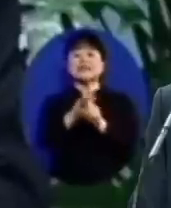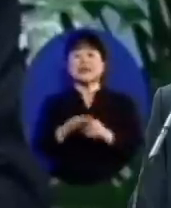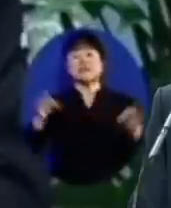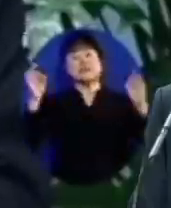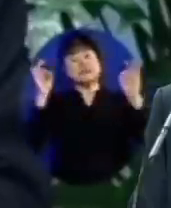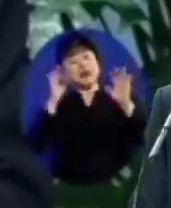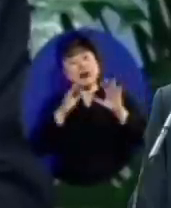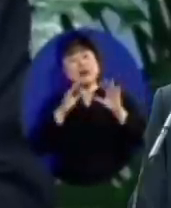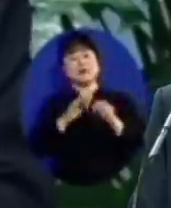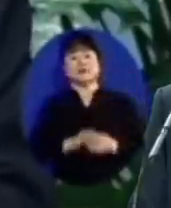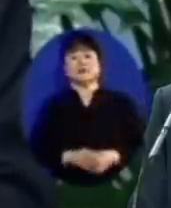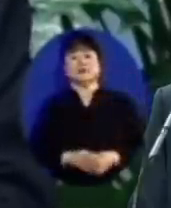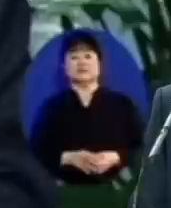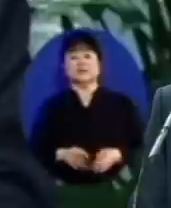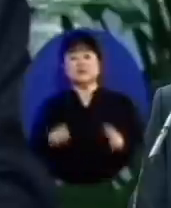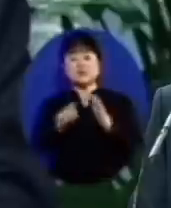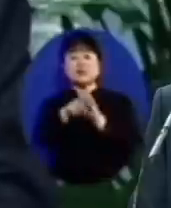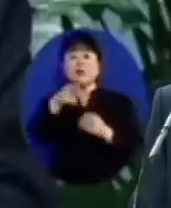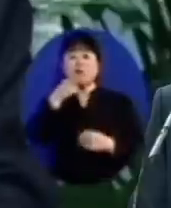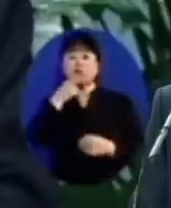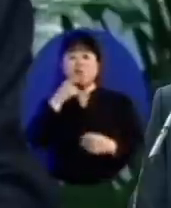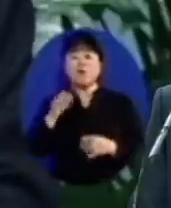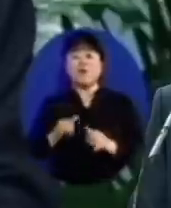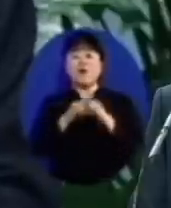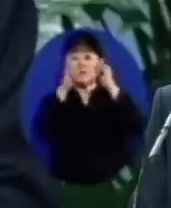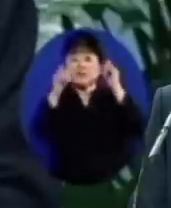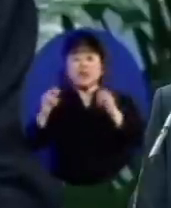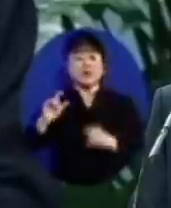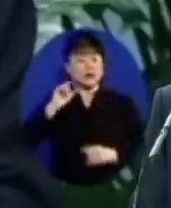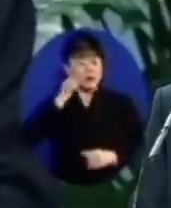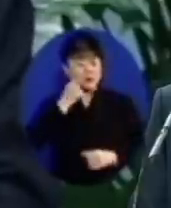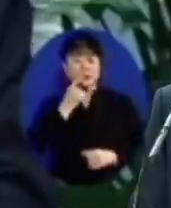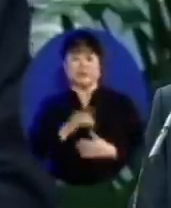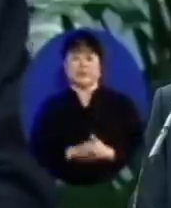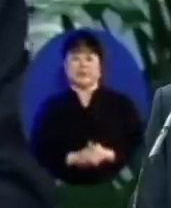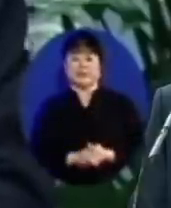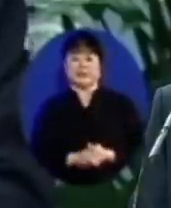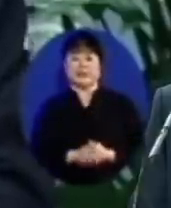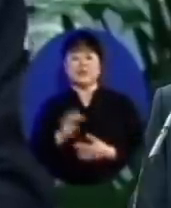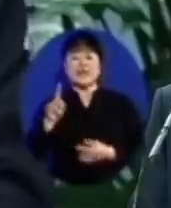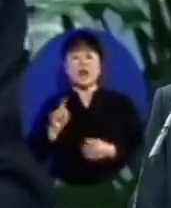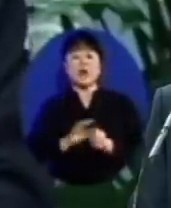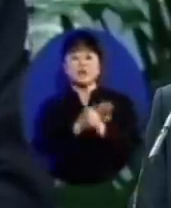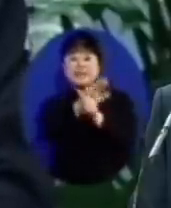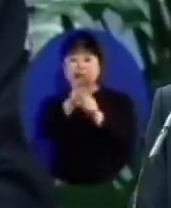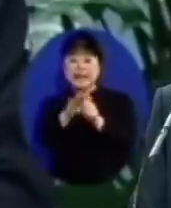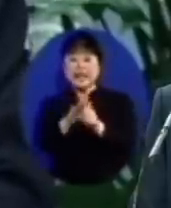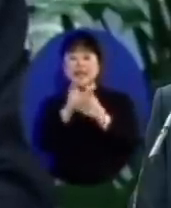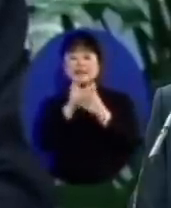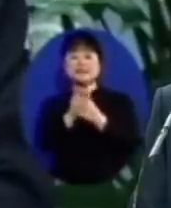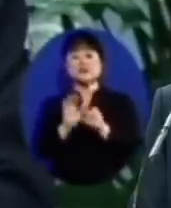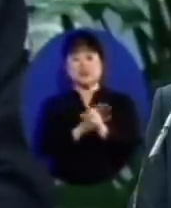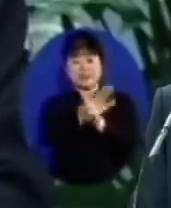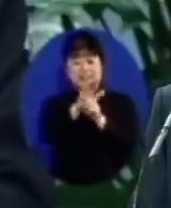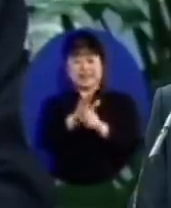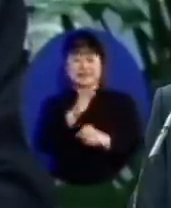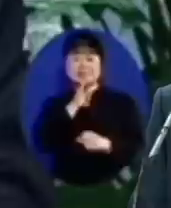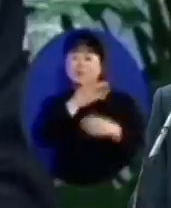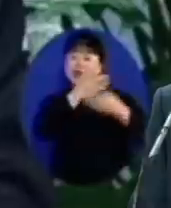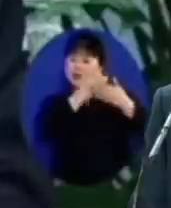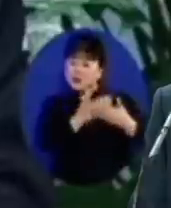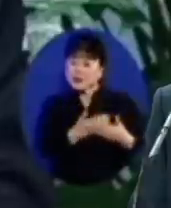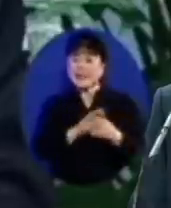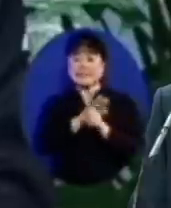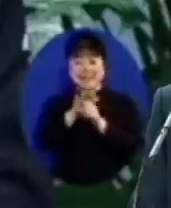사라지면은 신뢰를 잃어버리고 사회생활을 할 수가 없지 않습니까? 필레오 사랑, 친구의 사랑은 참으로 귀중한